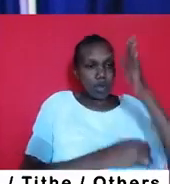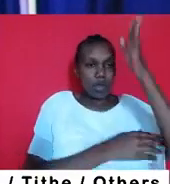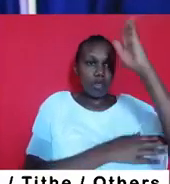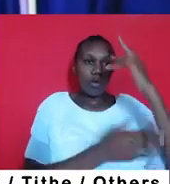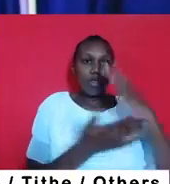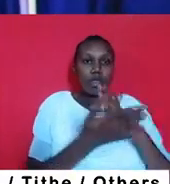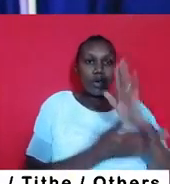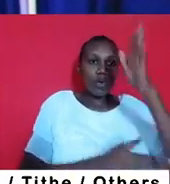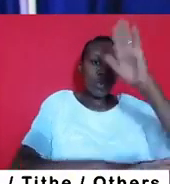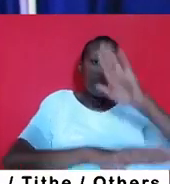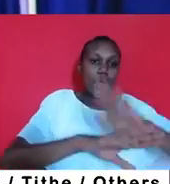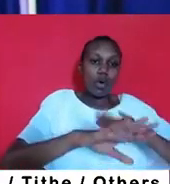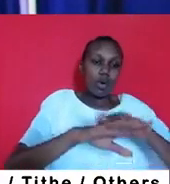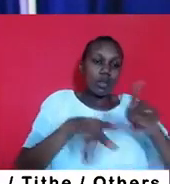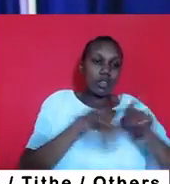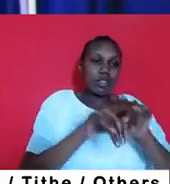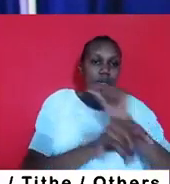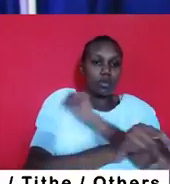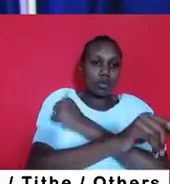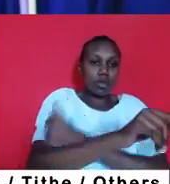wema wako na utukufu wako,